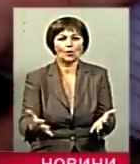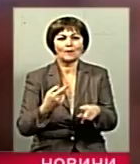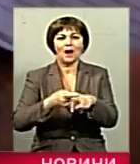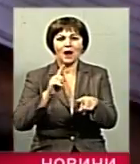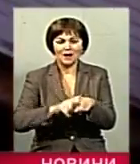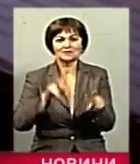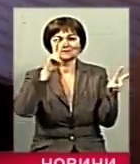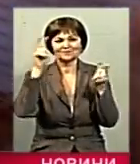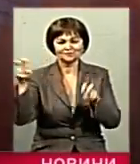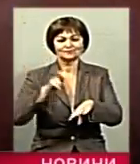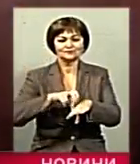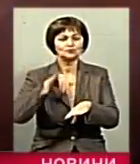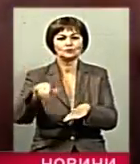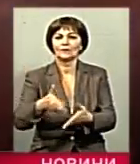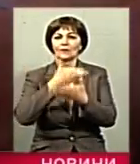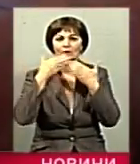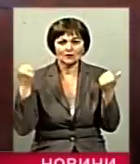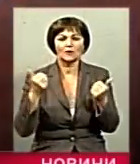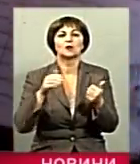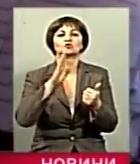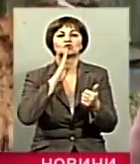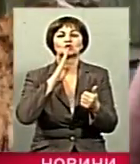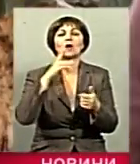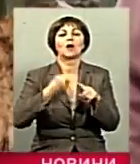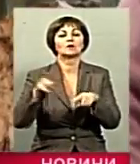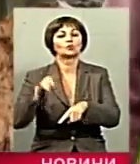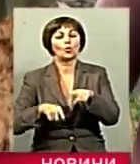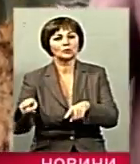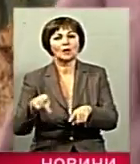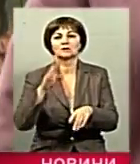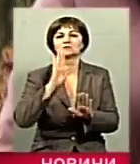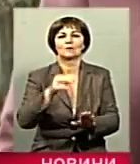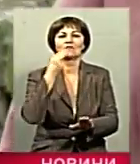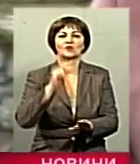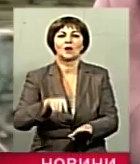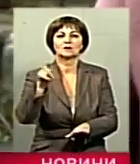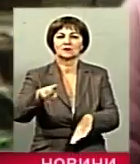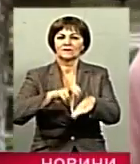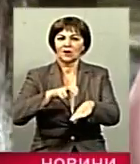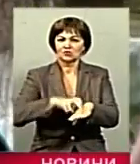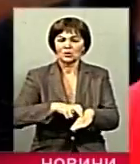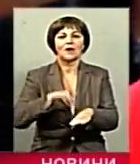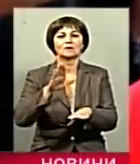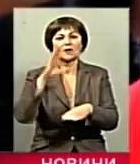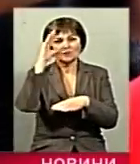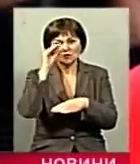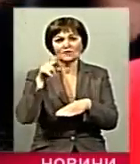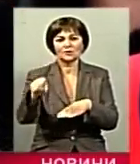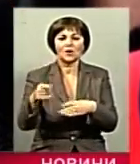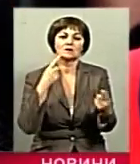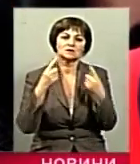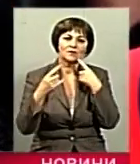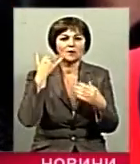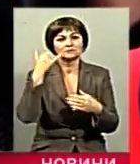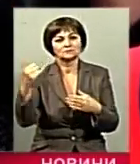при надходженні відсутній. Тітка померлої впевнена, що саме лікарі винні у смерті Людмили. Ще надвечір вона розмовляла